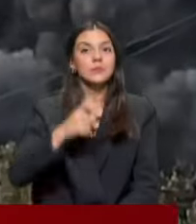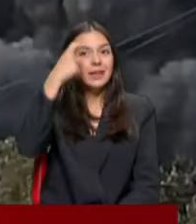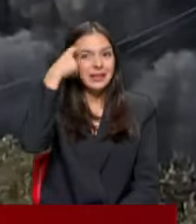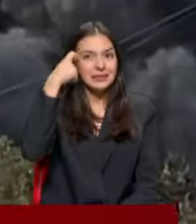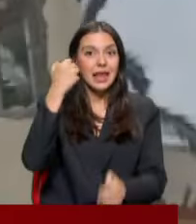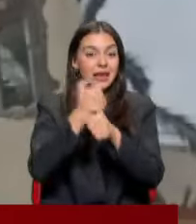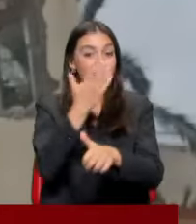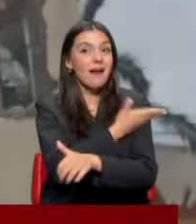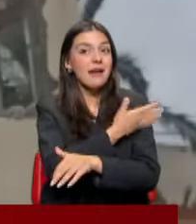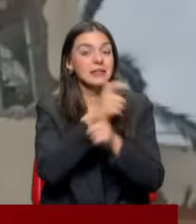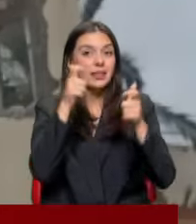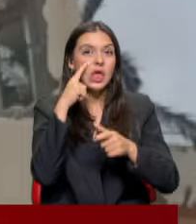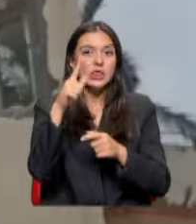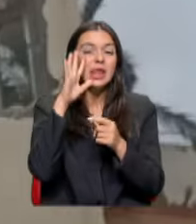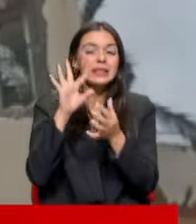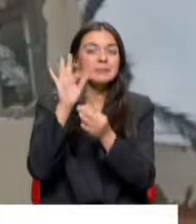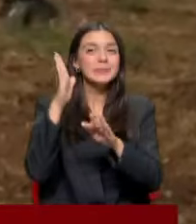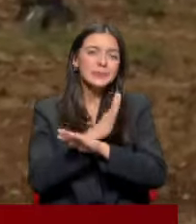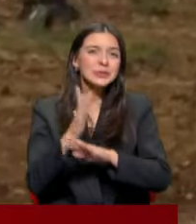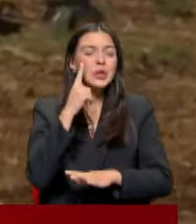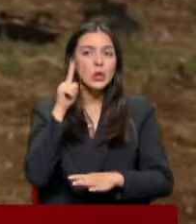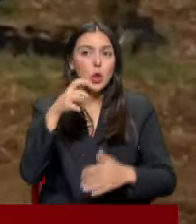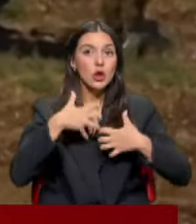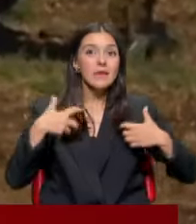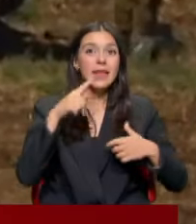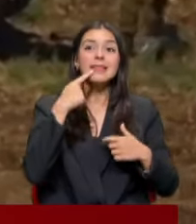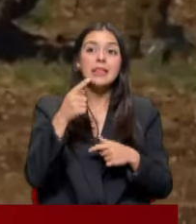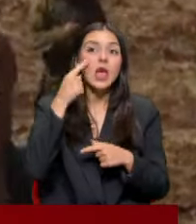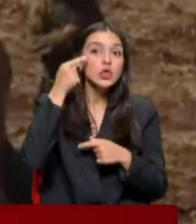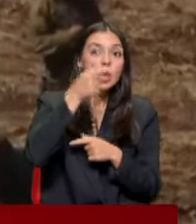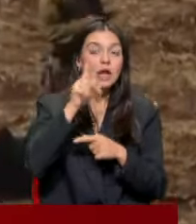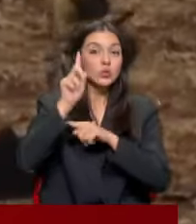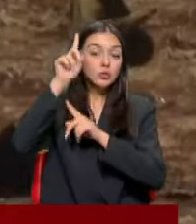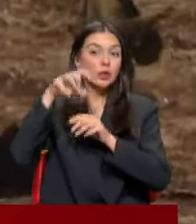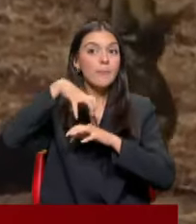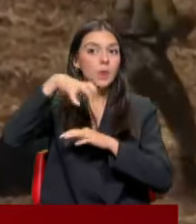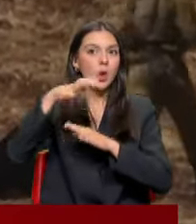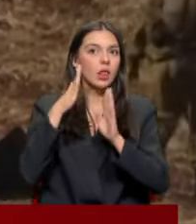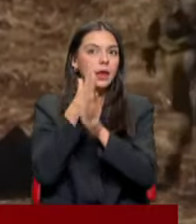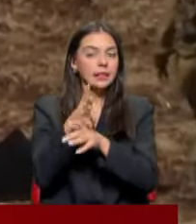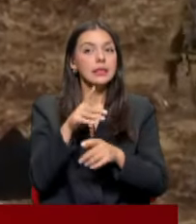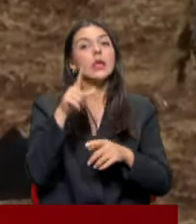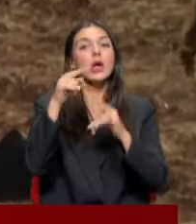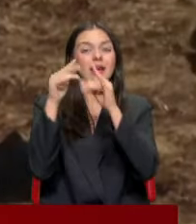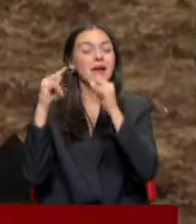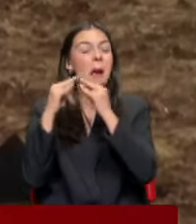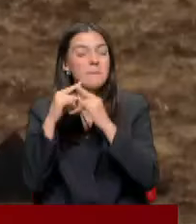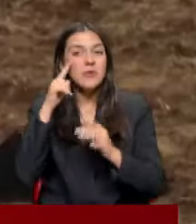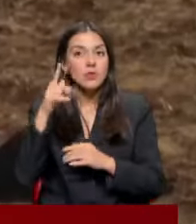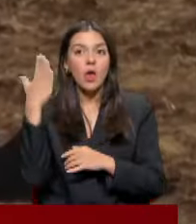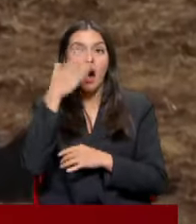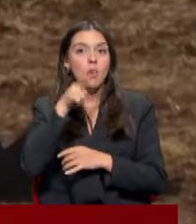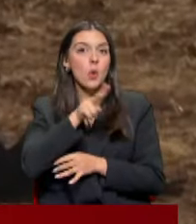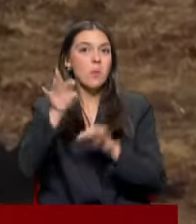İsrail Gazze'de ise sivillere güvenli diye gösterdiği kuzey bölgelere yöneldi. Cibaliye mülteci kampına kara saldırısı